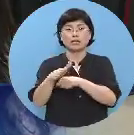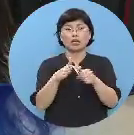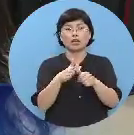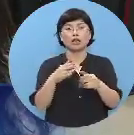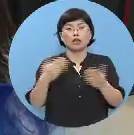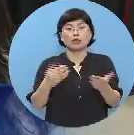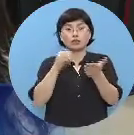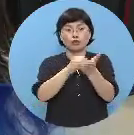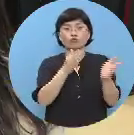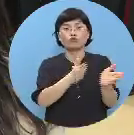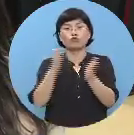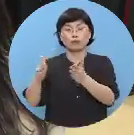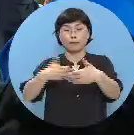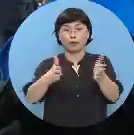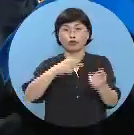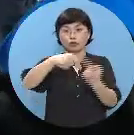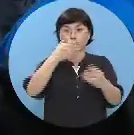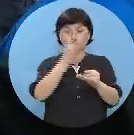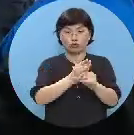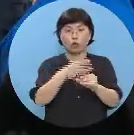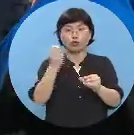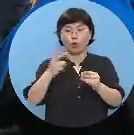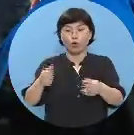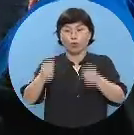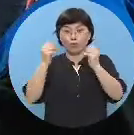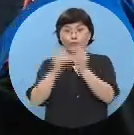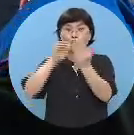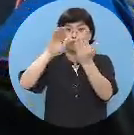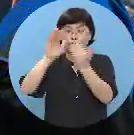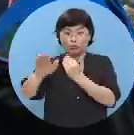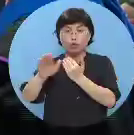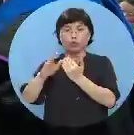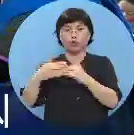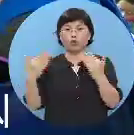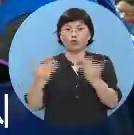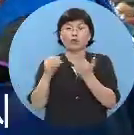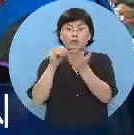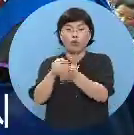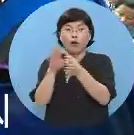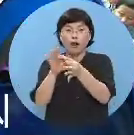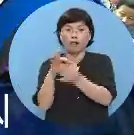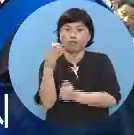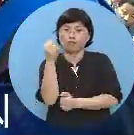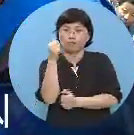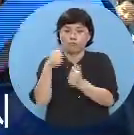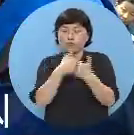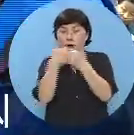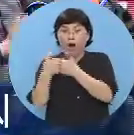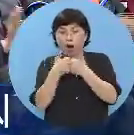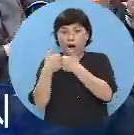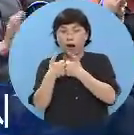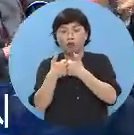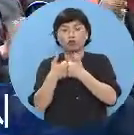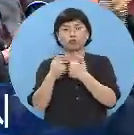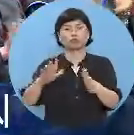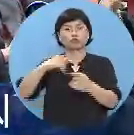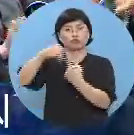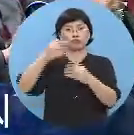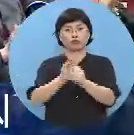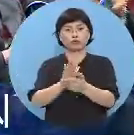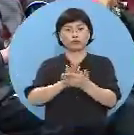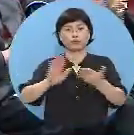운영하고 있습니다. 그리고 졸업 후까지도 진로 취업상담을 해주는 졸업생 리콜제를 실시하고